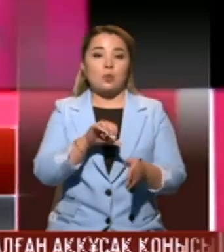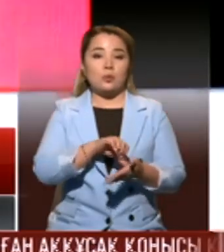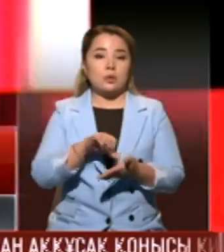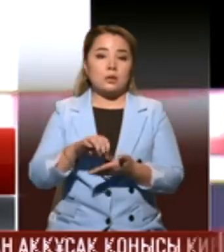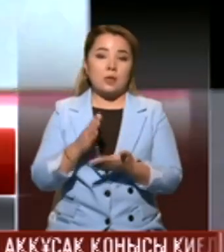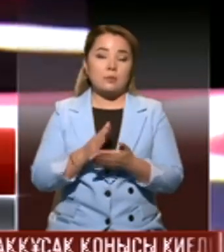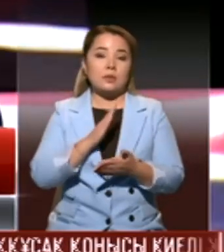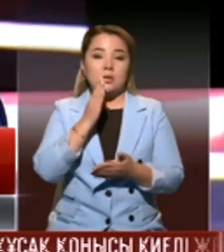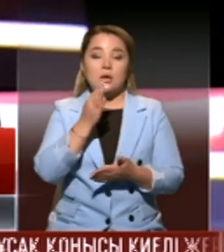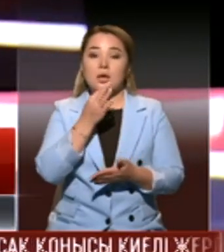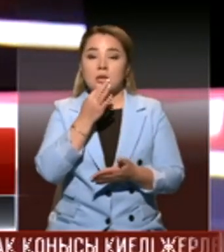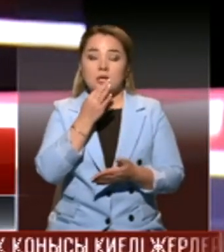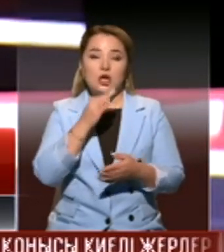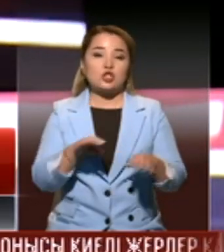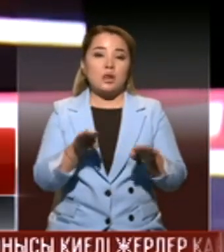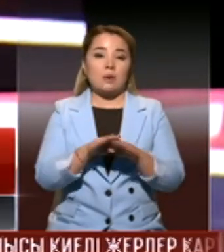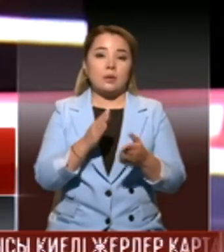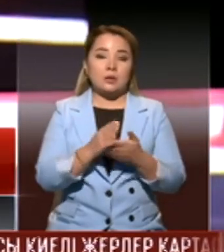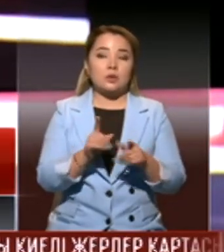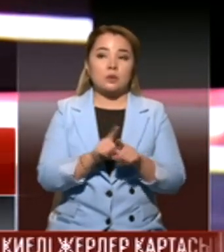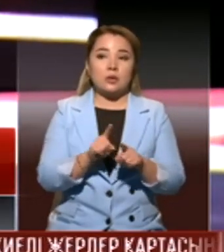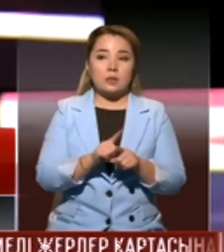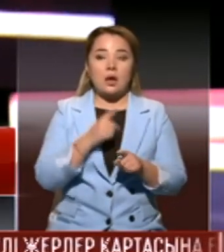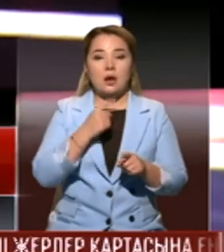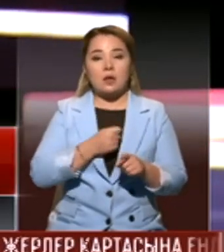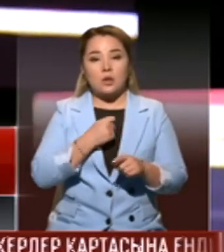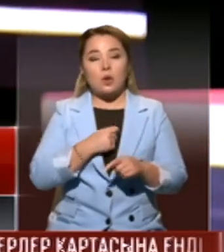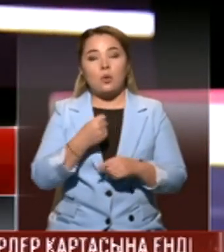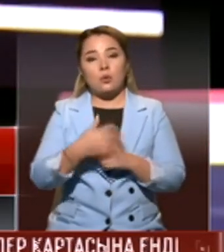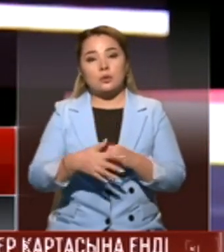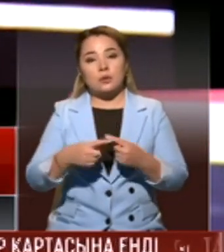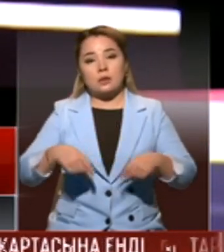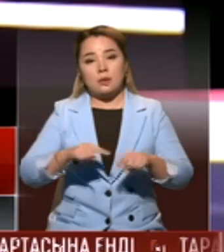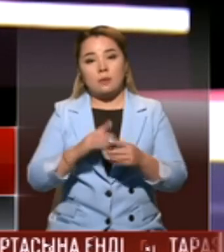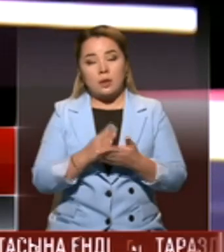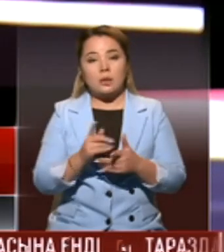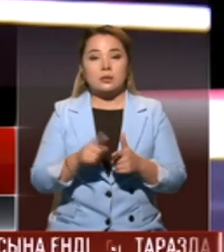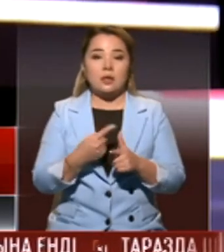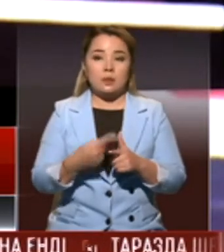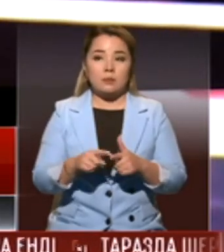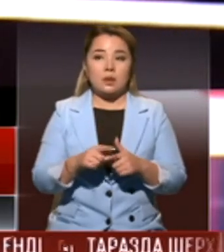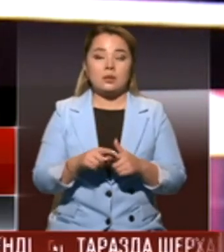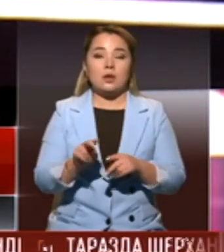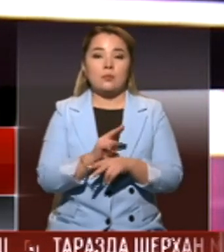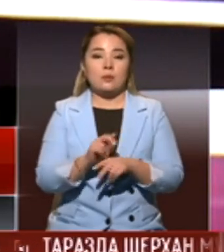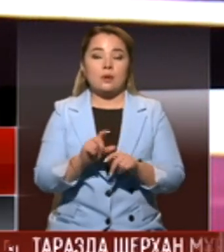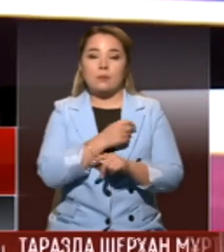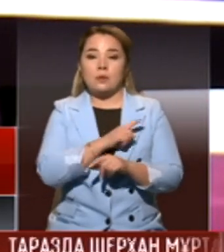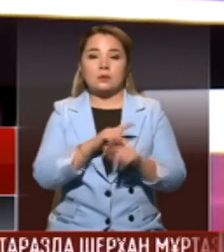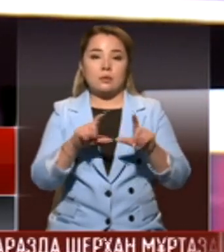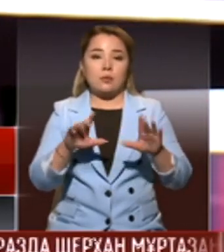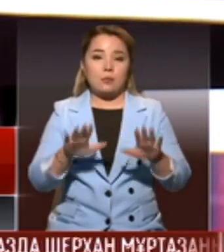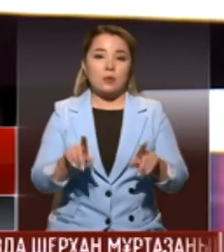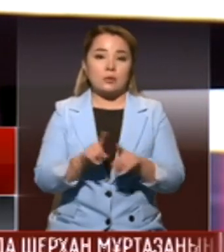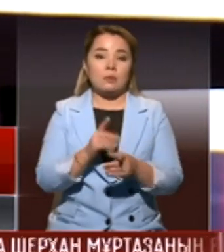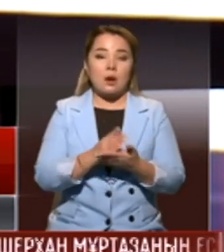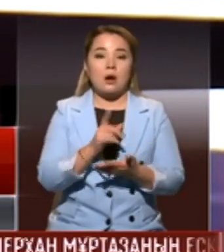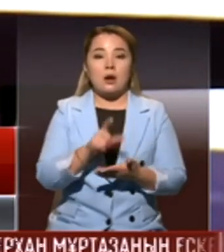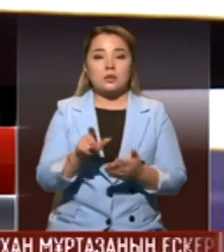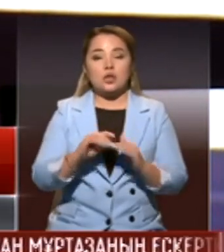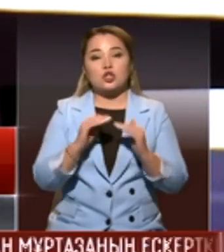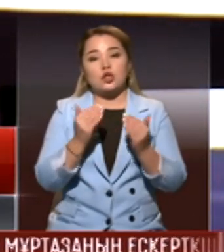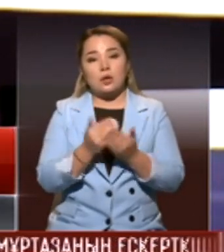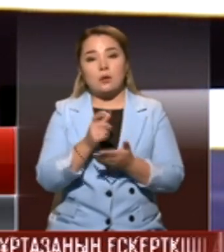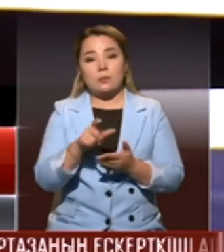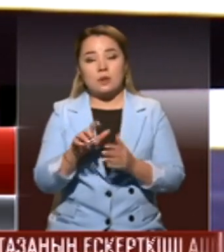бар, ерте жабылатын. Өйткені олар мысалы жаңағыдай әскери ортада болуы мүмкін, немесе бір емханаларда орын алуы мүмкін. Адамның саны